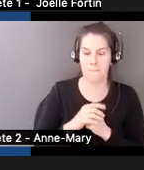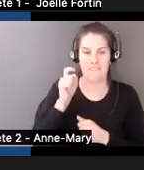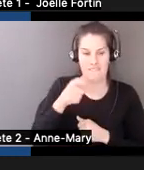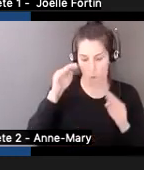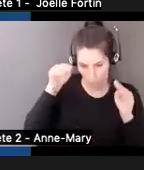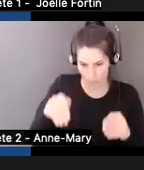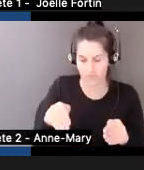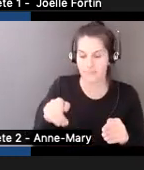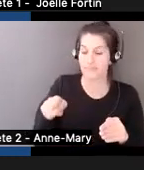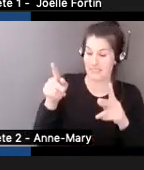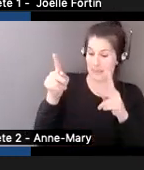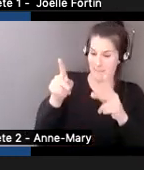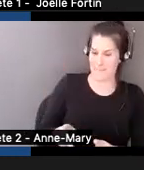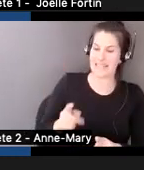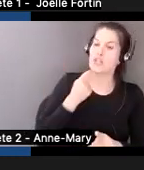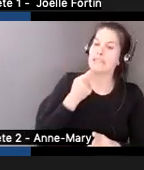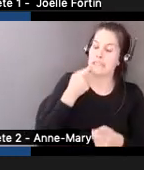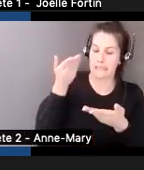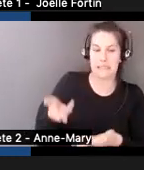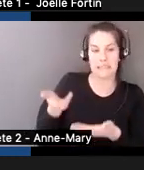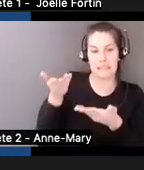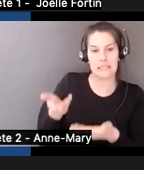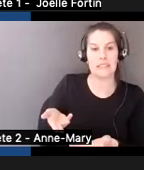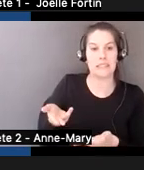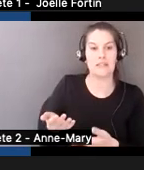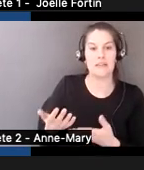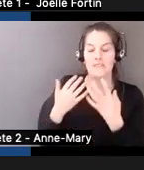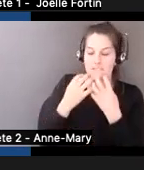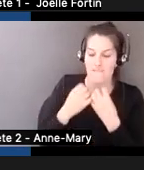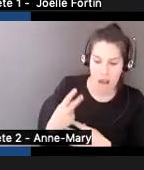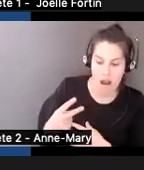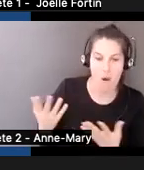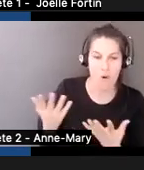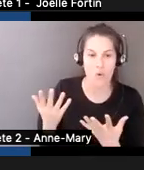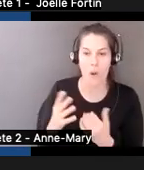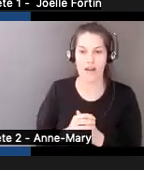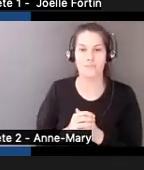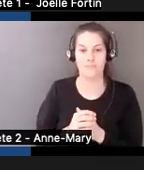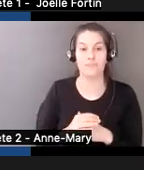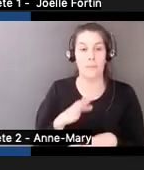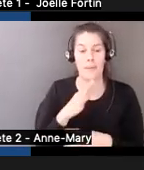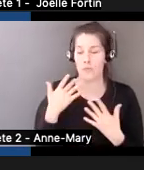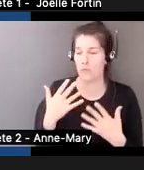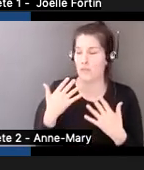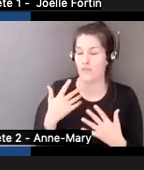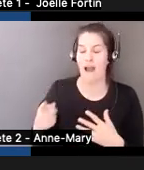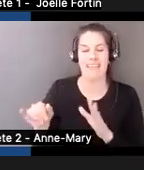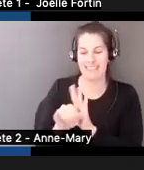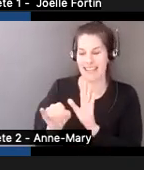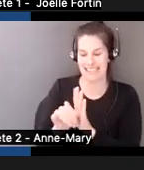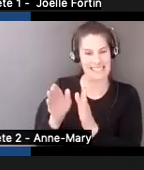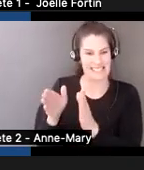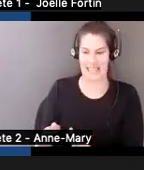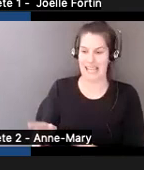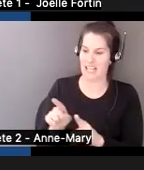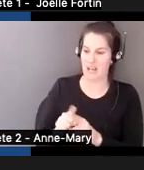qu'elles sont. On parle qu'ils perdent l'identité et personnalité. Non, il y a un